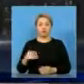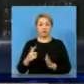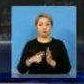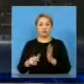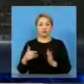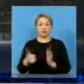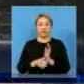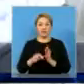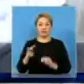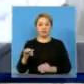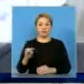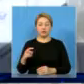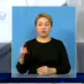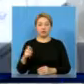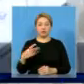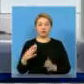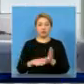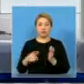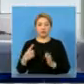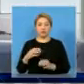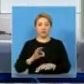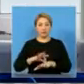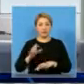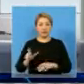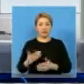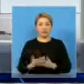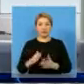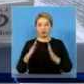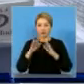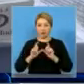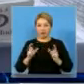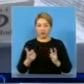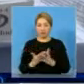176, Темірде 191 адам ауырған. Қазіргі таңда үй карантиніне